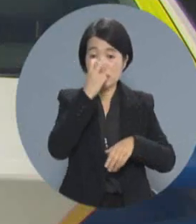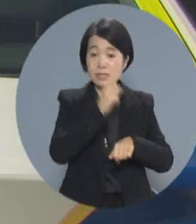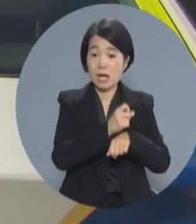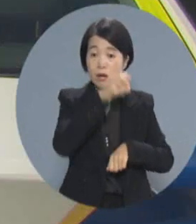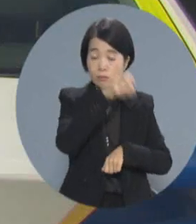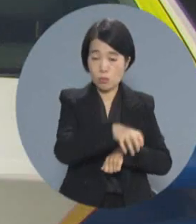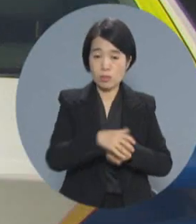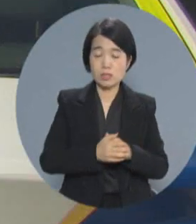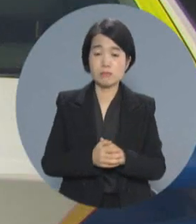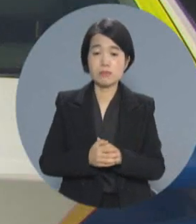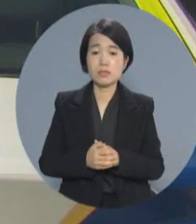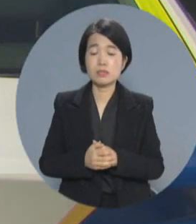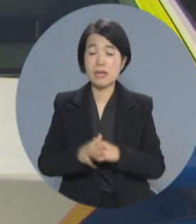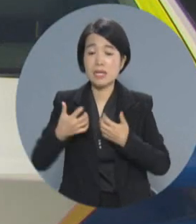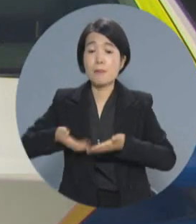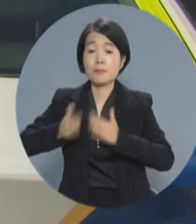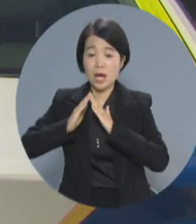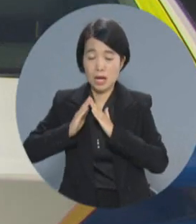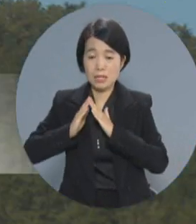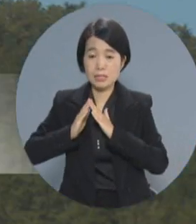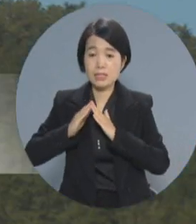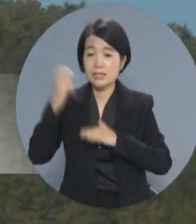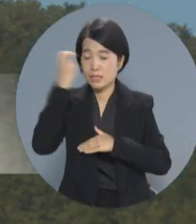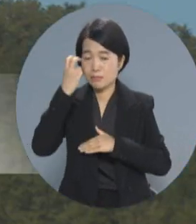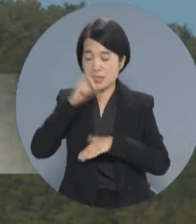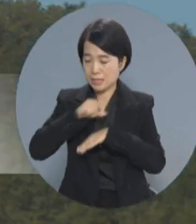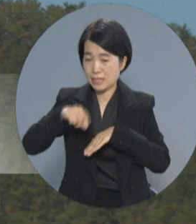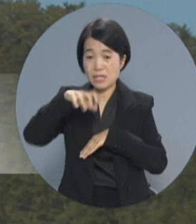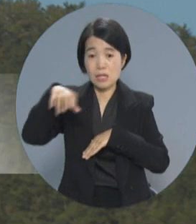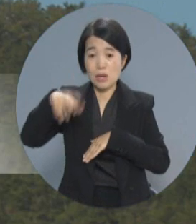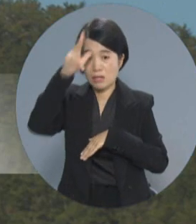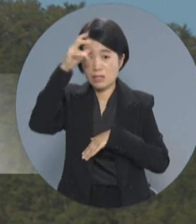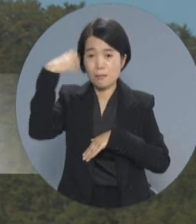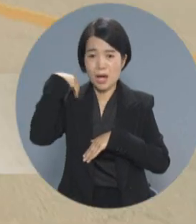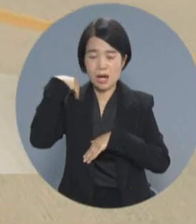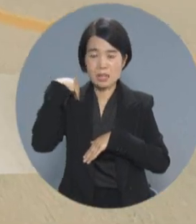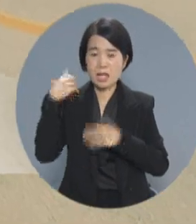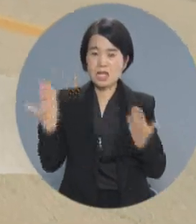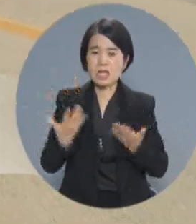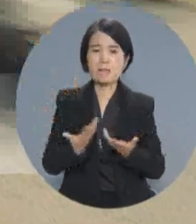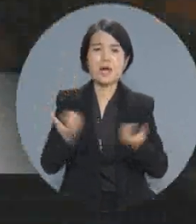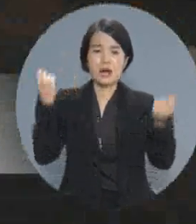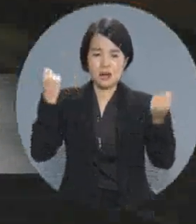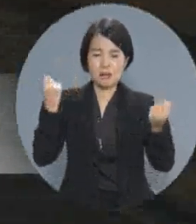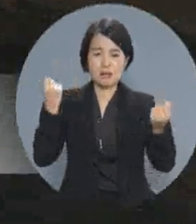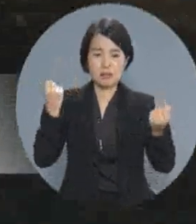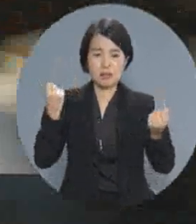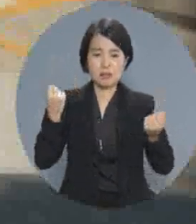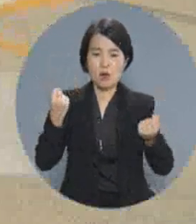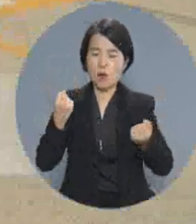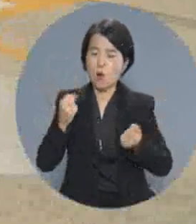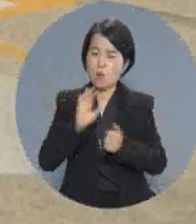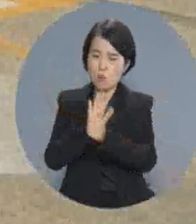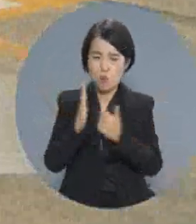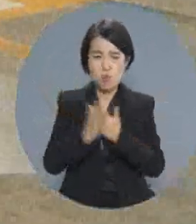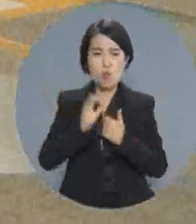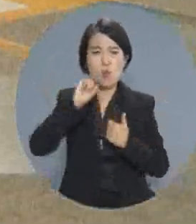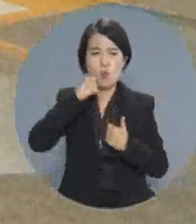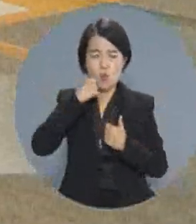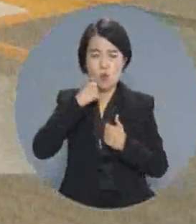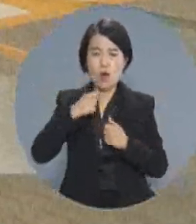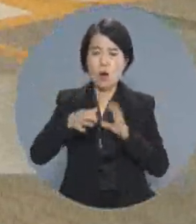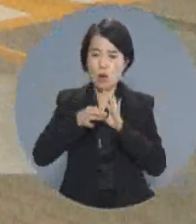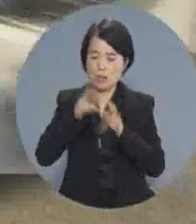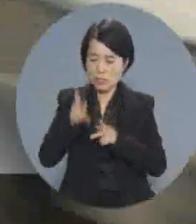도로관리사업소. 하지만 시설물 설치와 심의는 지자체와 경찰이 맡는 등 이원화되어 있어 유기적인 협조가 어렵고